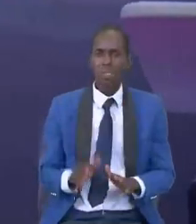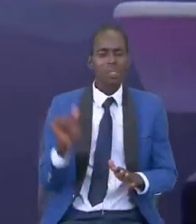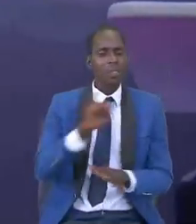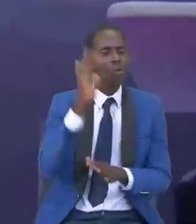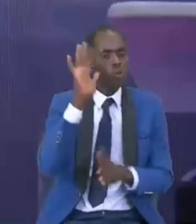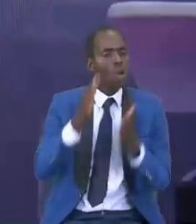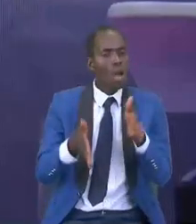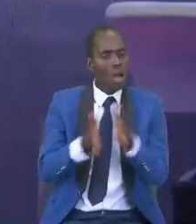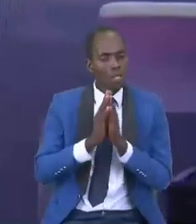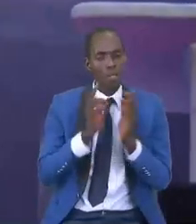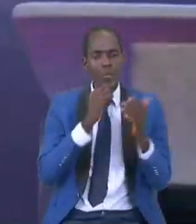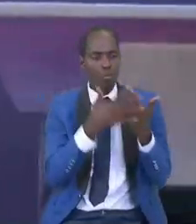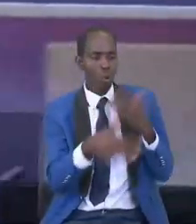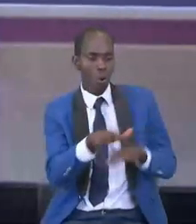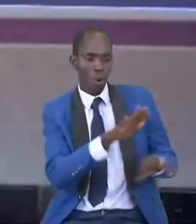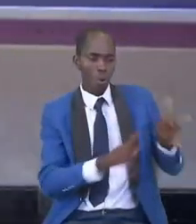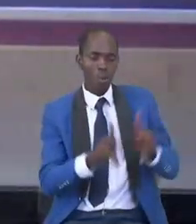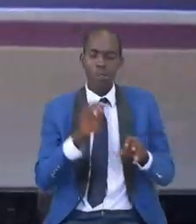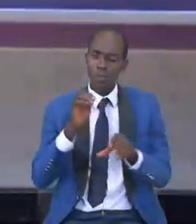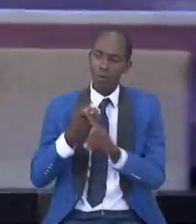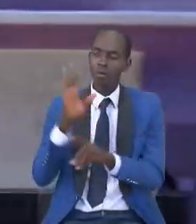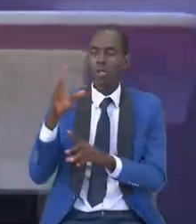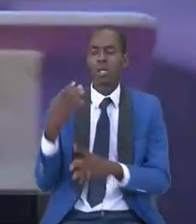Est-ce que tu vas réclamer le sang de tes mains?